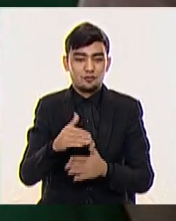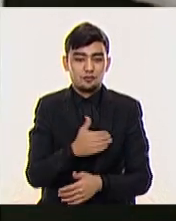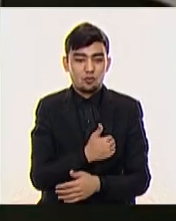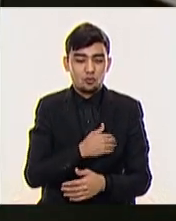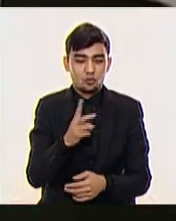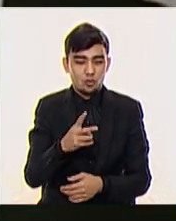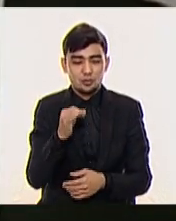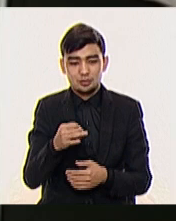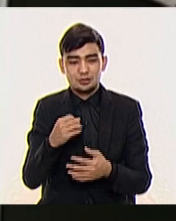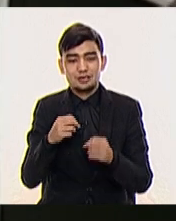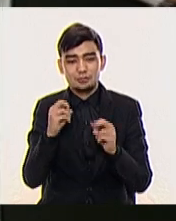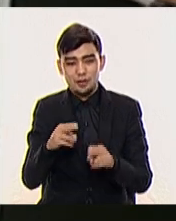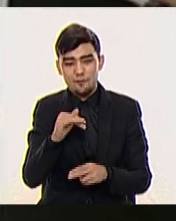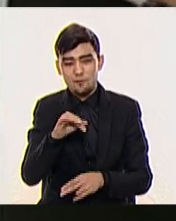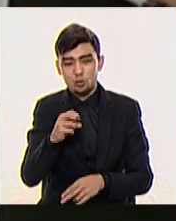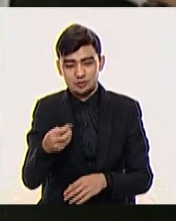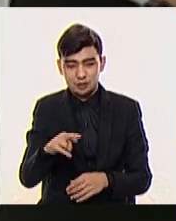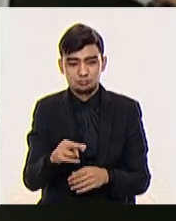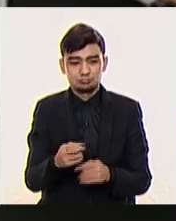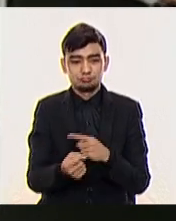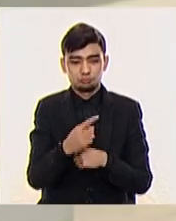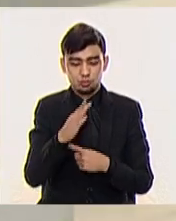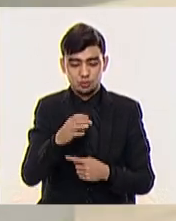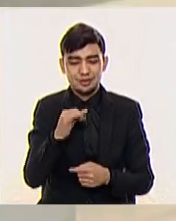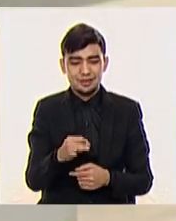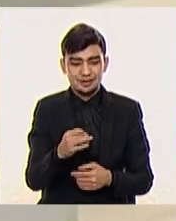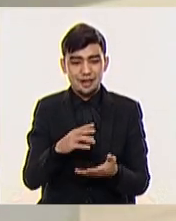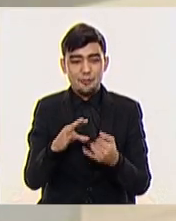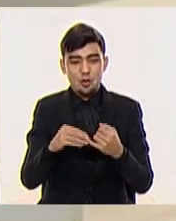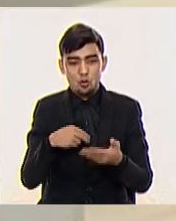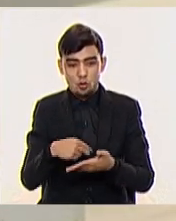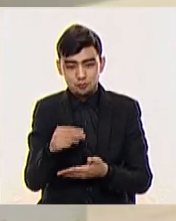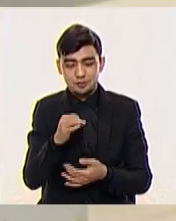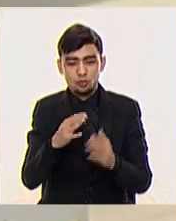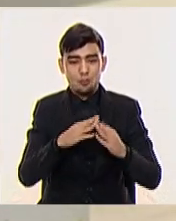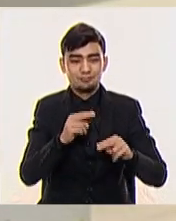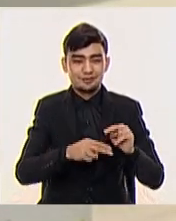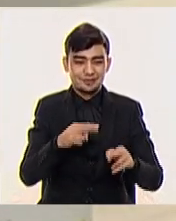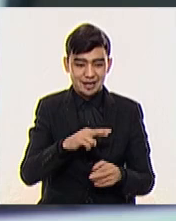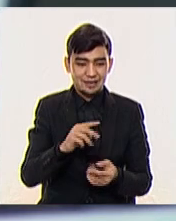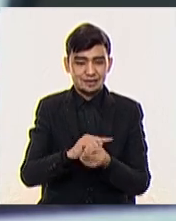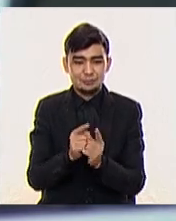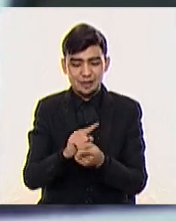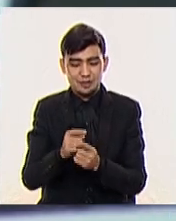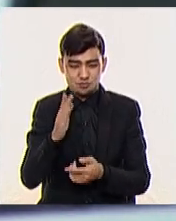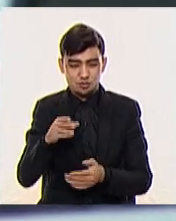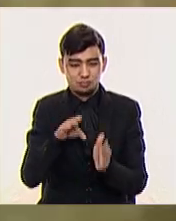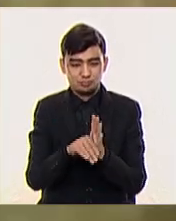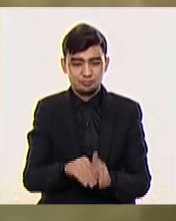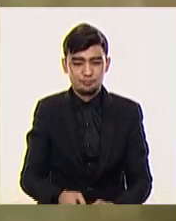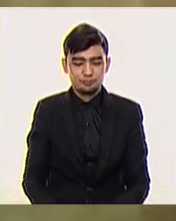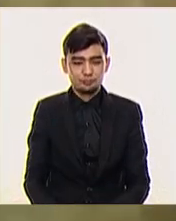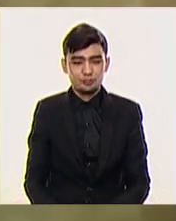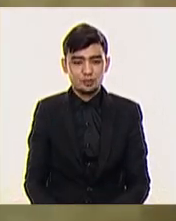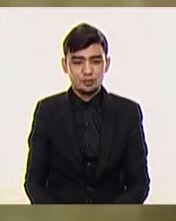адамға қосымшада арнайы функциялар пайда болады екен. Сондай-ақ жер сатып алып, үй салатындар үшін де бірқатар өзгерістер енгізілмек.